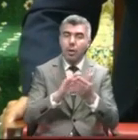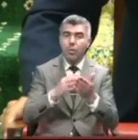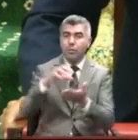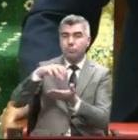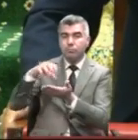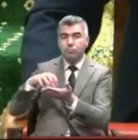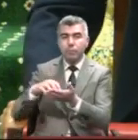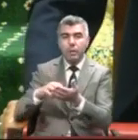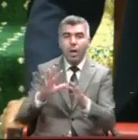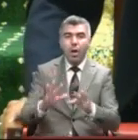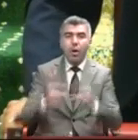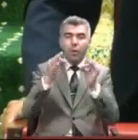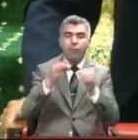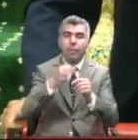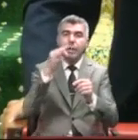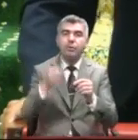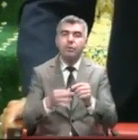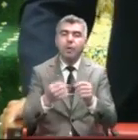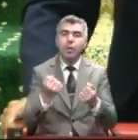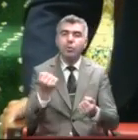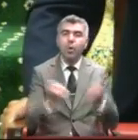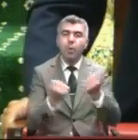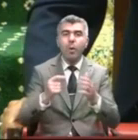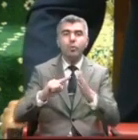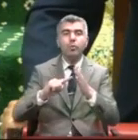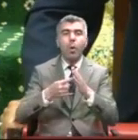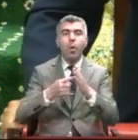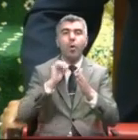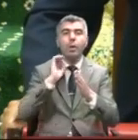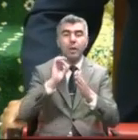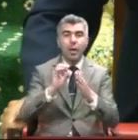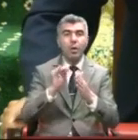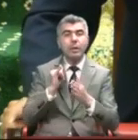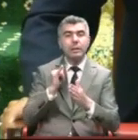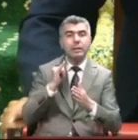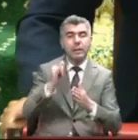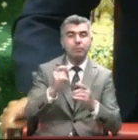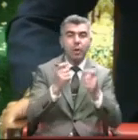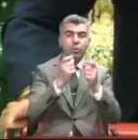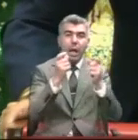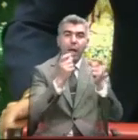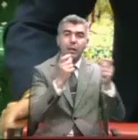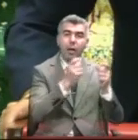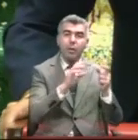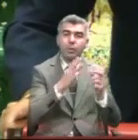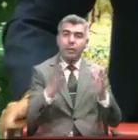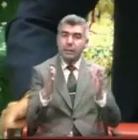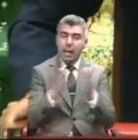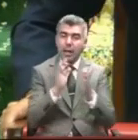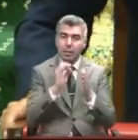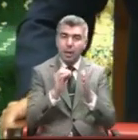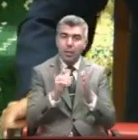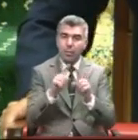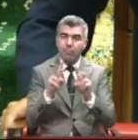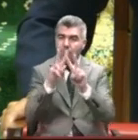تدخل في انتاج سياره الكهربائيه والهيدروجينيه والتطوير المستمر للشركات المتوسطه والصغيره في مجال